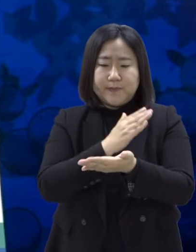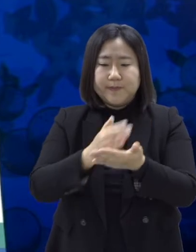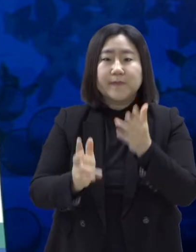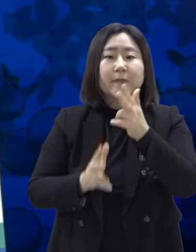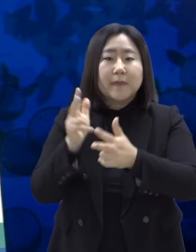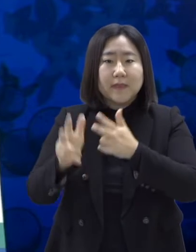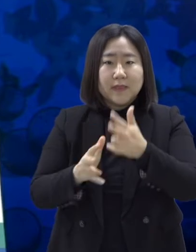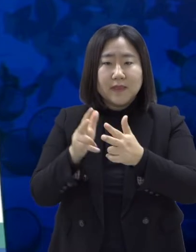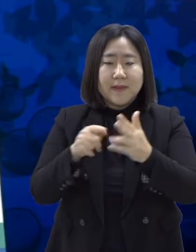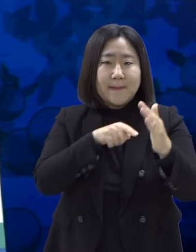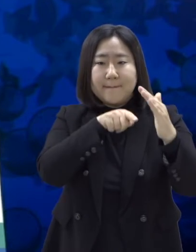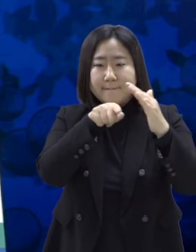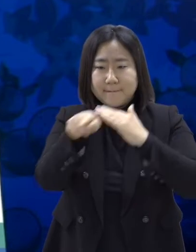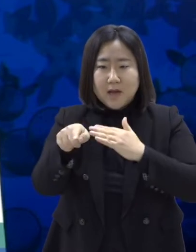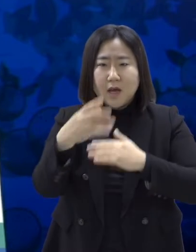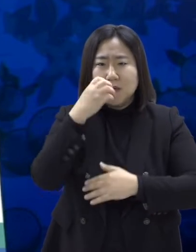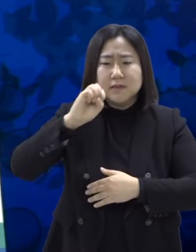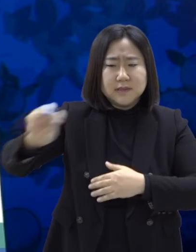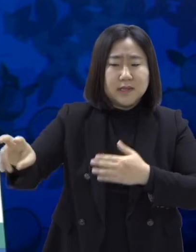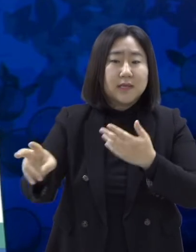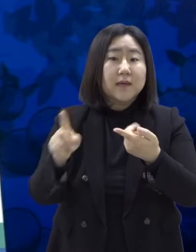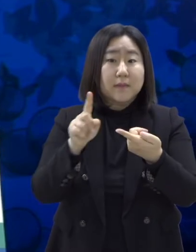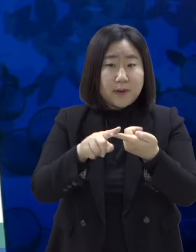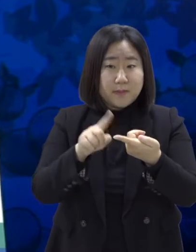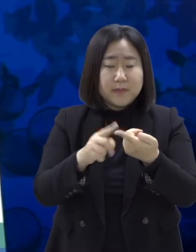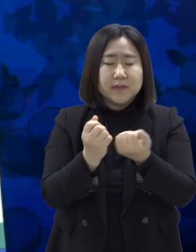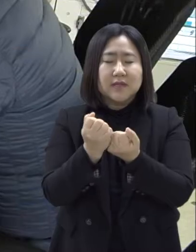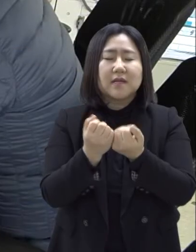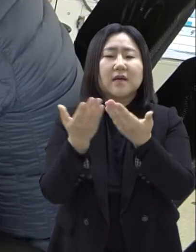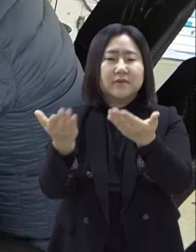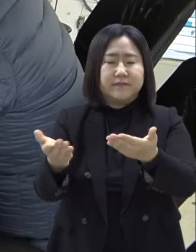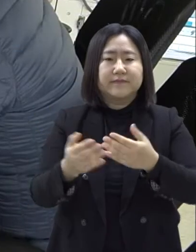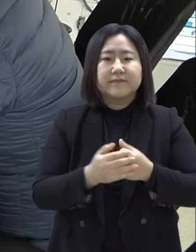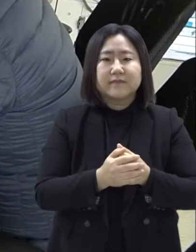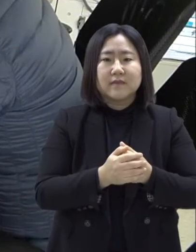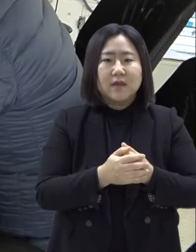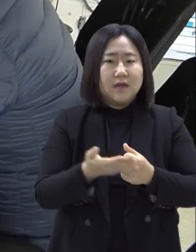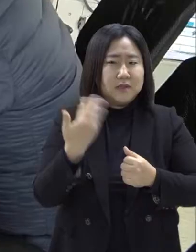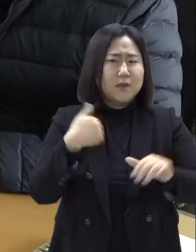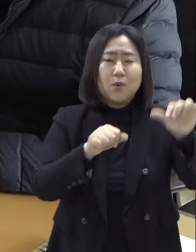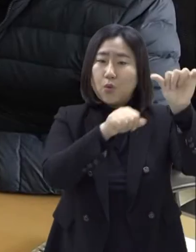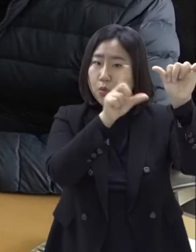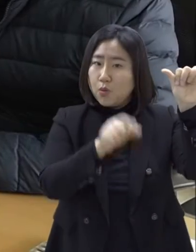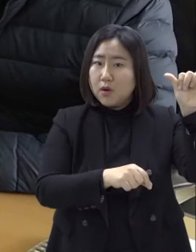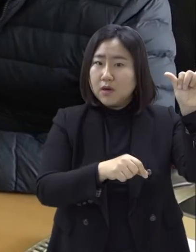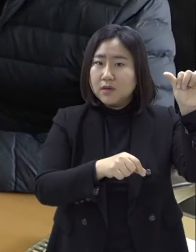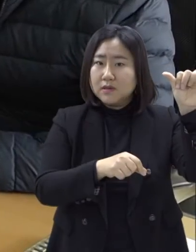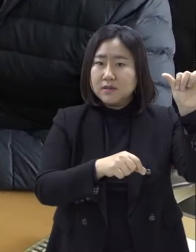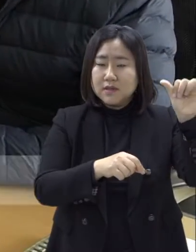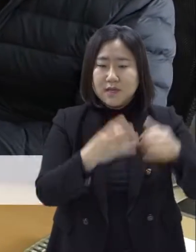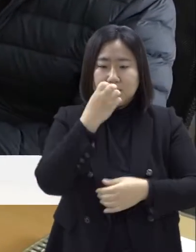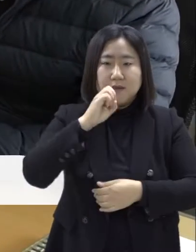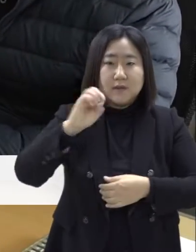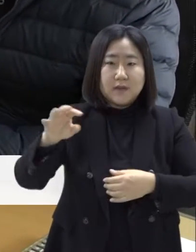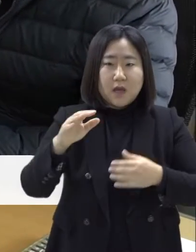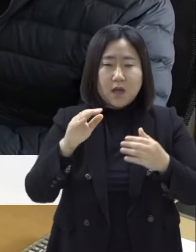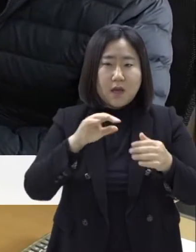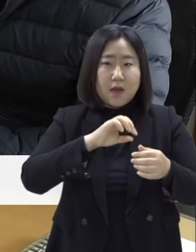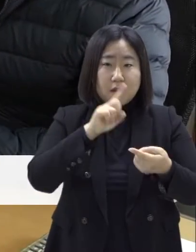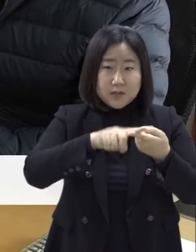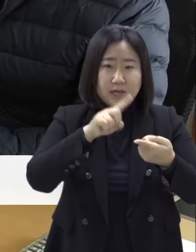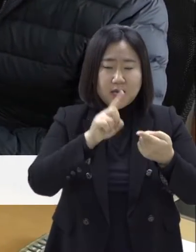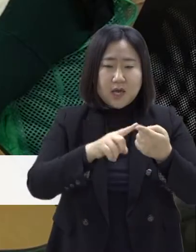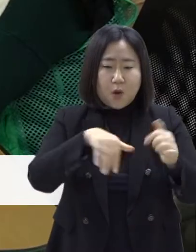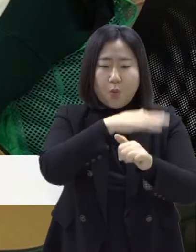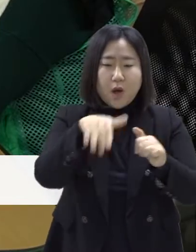올바른 쓰레기 배출 계도에 나섰습니다. 서귀포시는 앞서 지난 5월 쓰레기 배출 분야 환경교육을